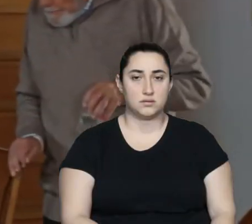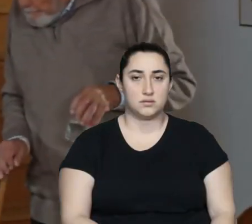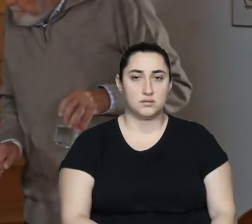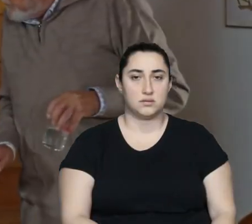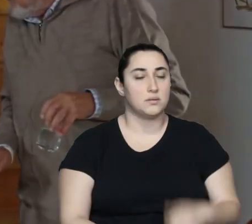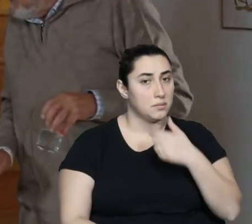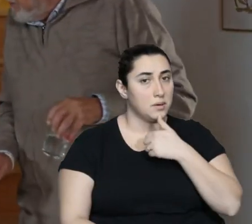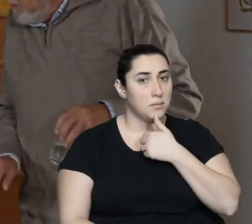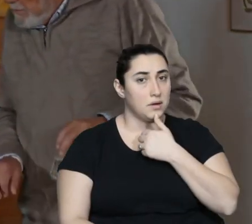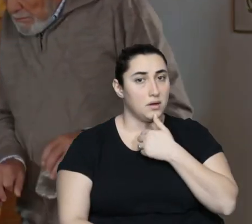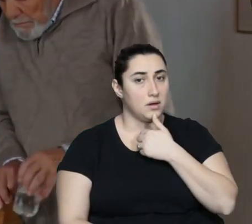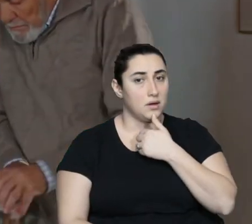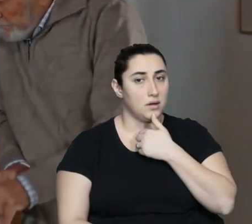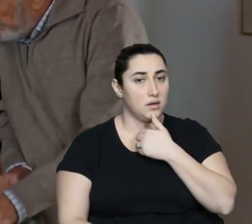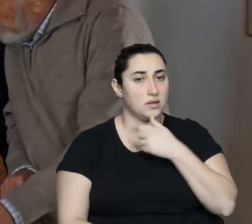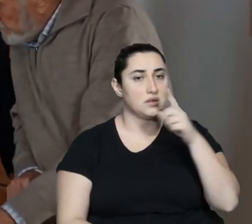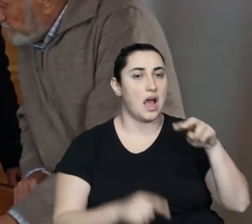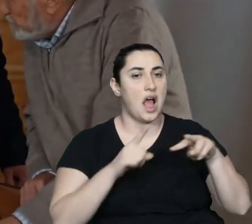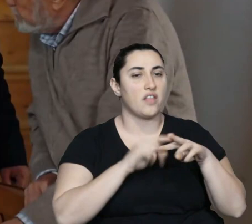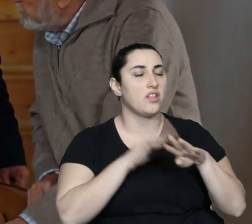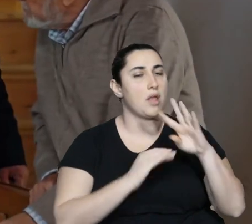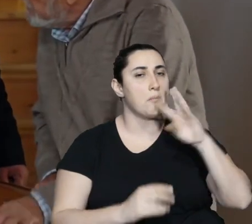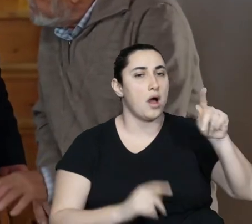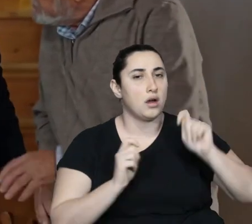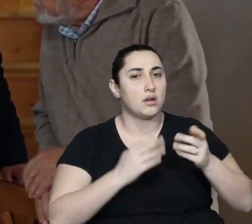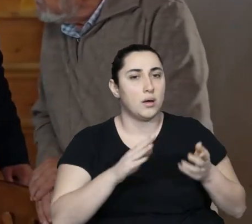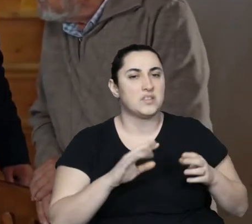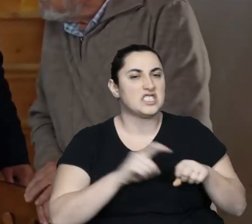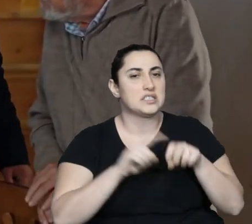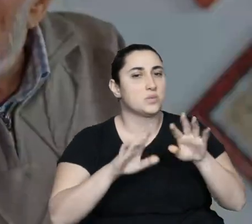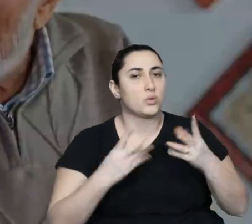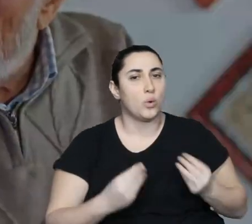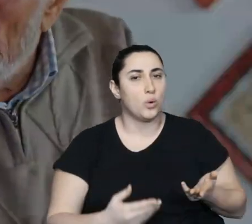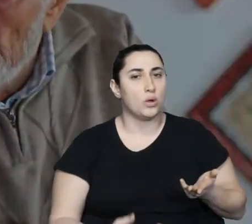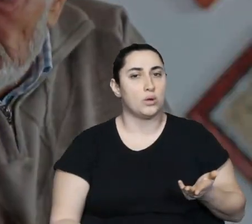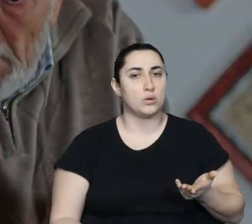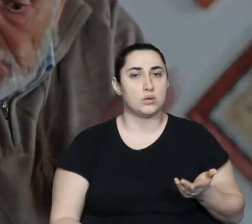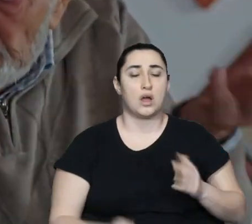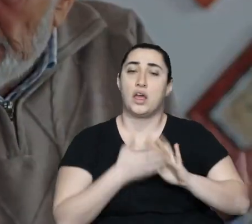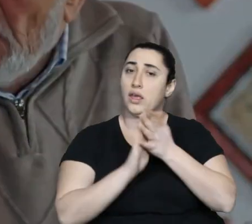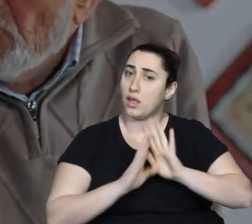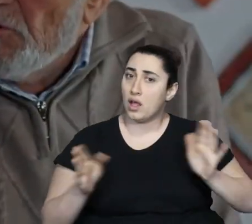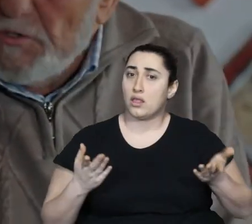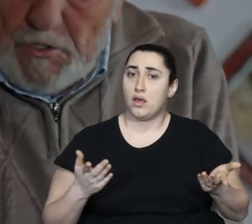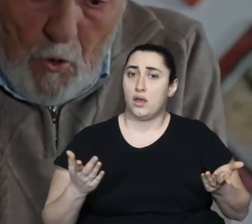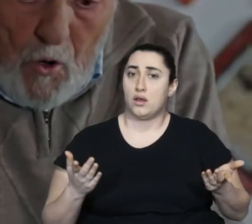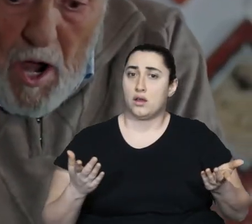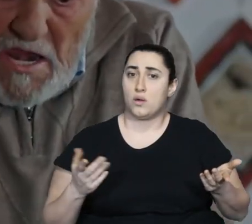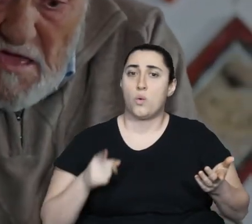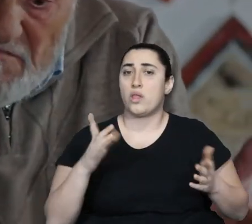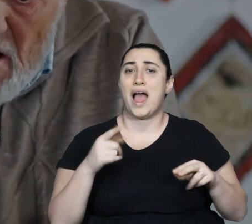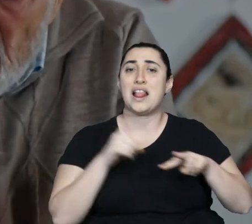girdi. Baba, sen Alev'e niye öyle bağırıp çağırdın ya? Ne bu öfkenin sebebi? Yeter artık yahu. Ne